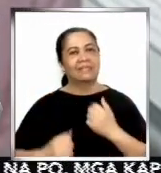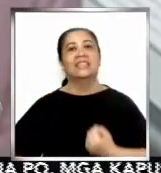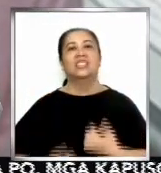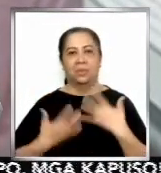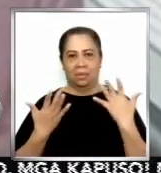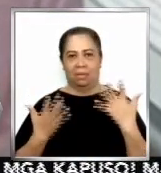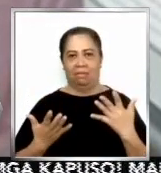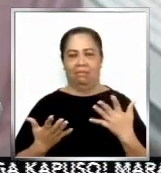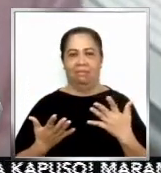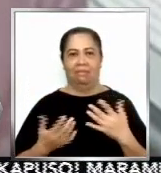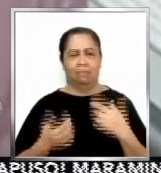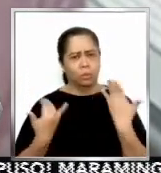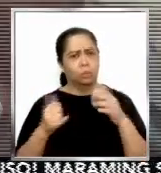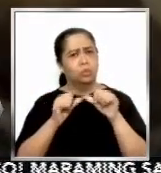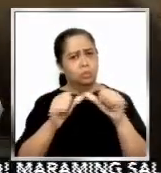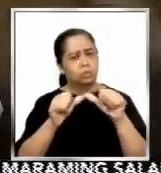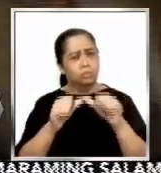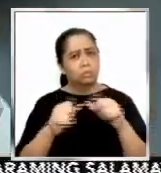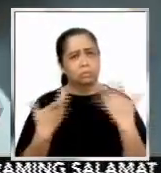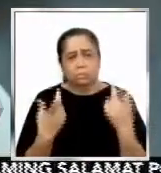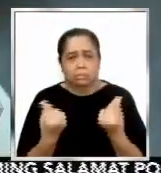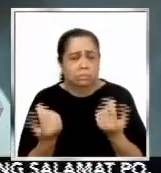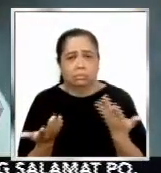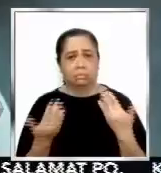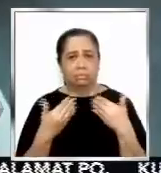na ituloy lang to.